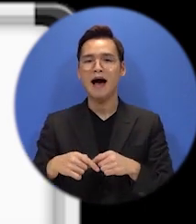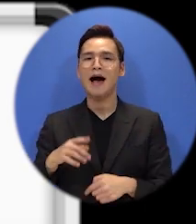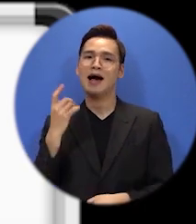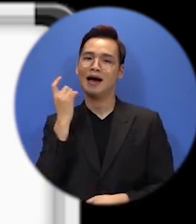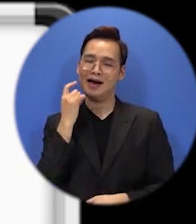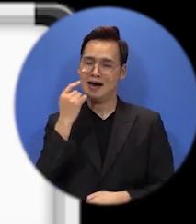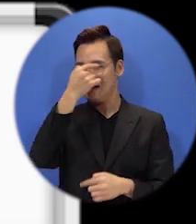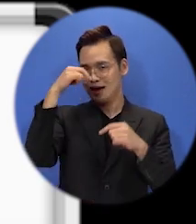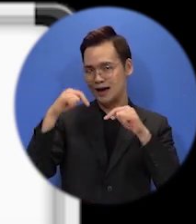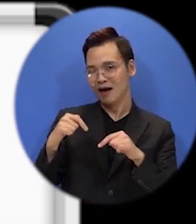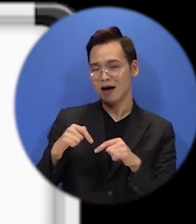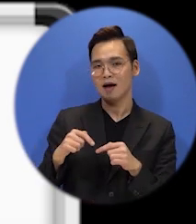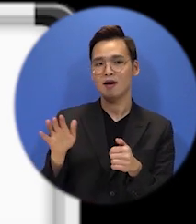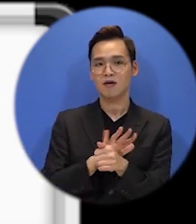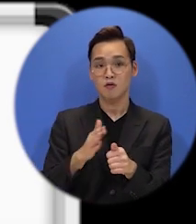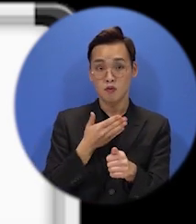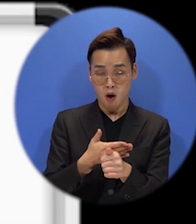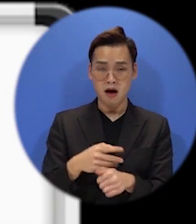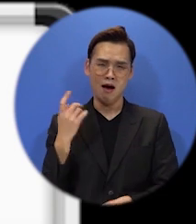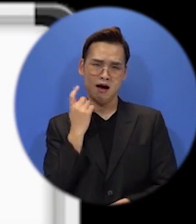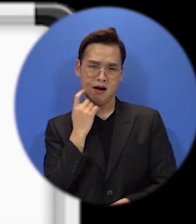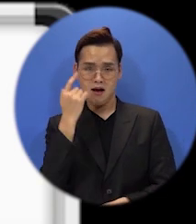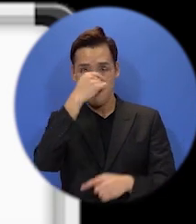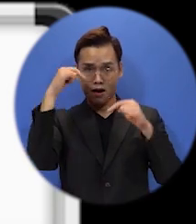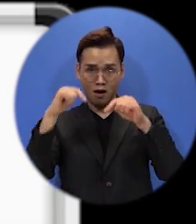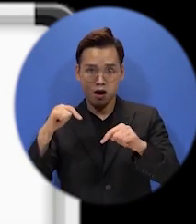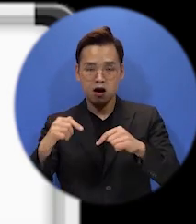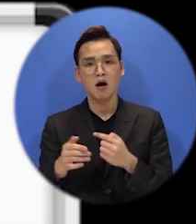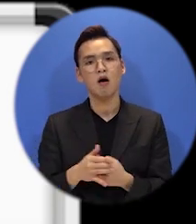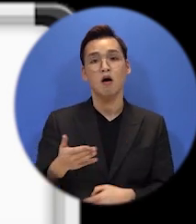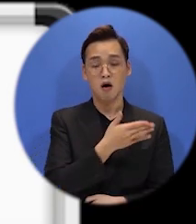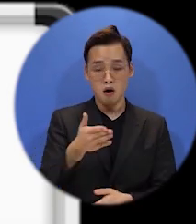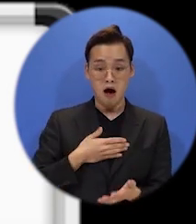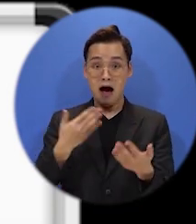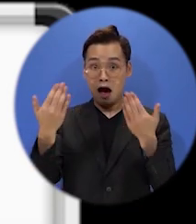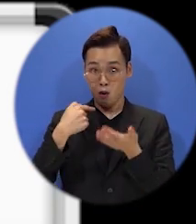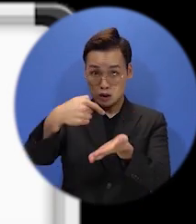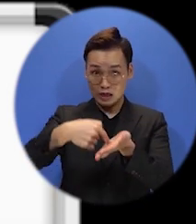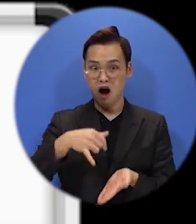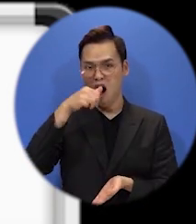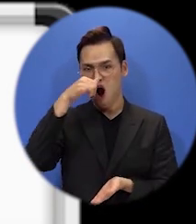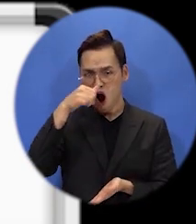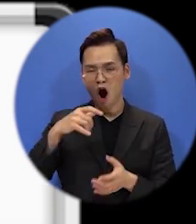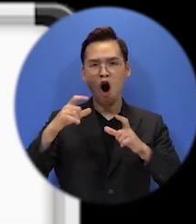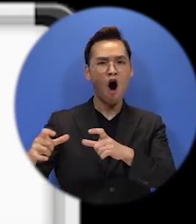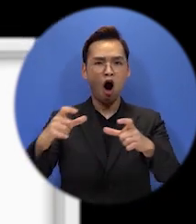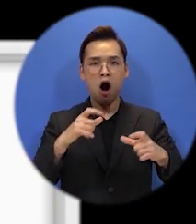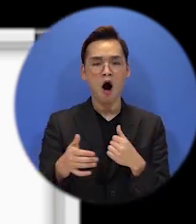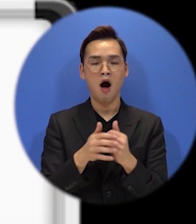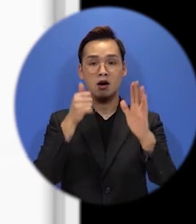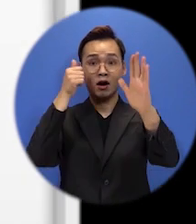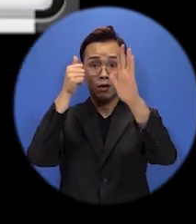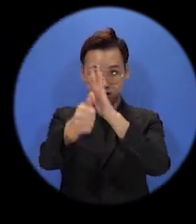모의 면접을 제공을 하고 있습니다. 그래서 이 모의 면접과 관련해서 여러분들이 저희 학교에 신청만 해주시면요, 저희가 어떤 지역이든